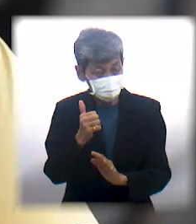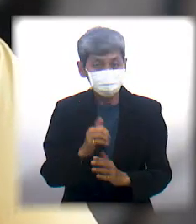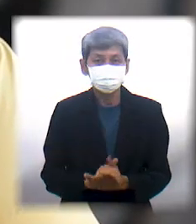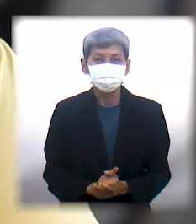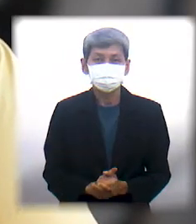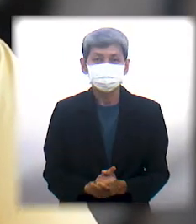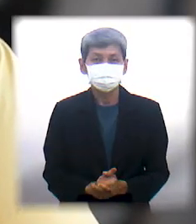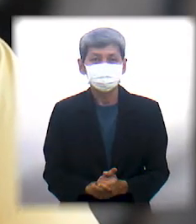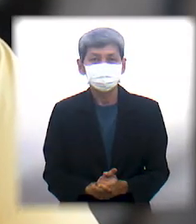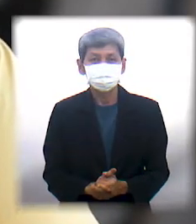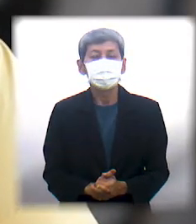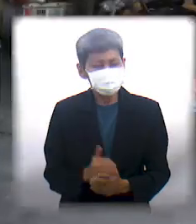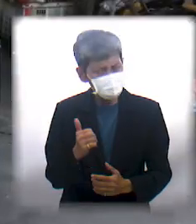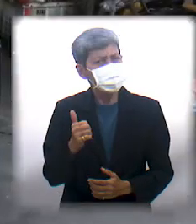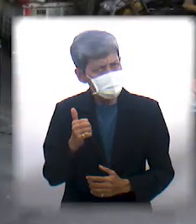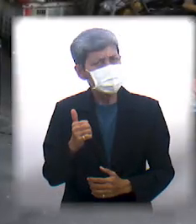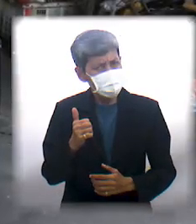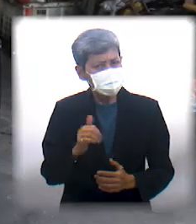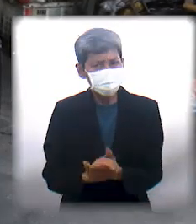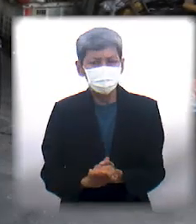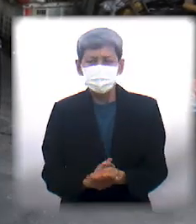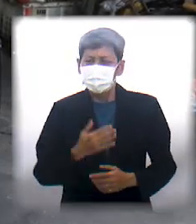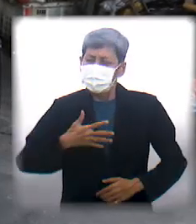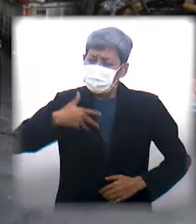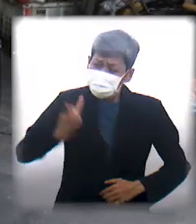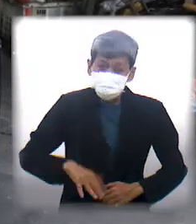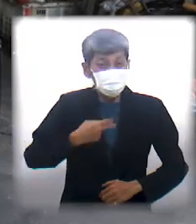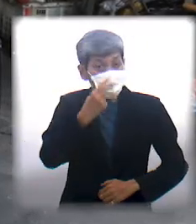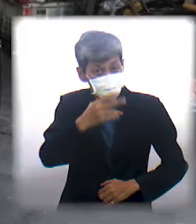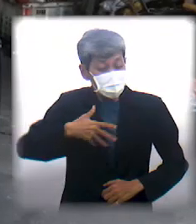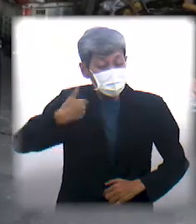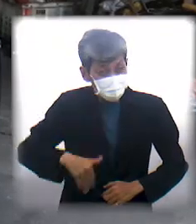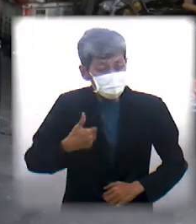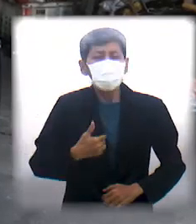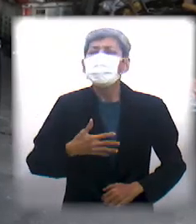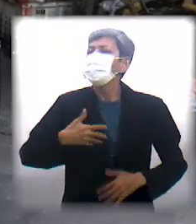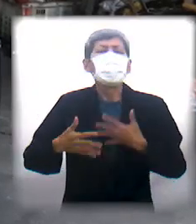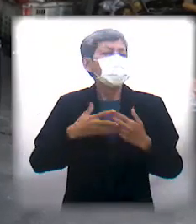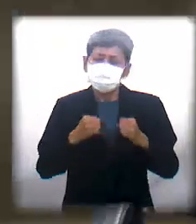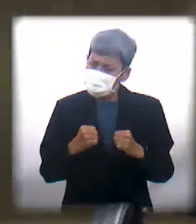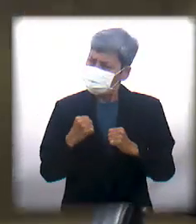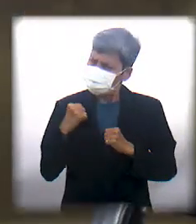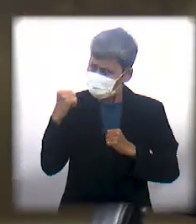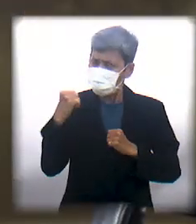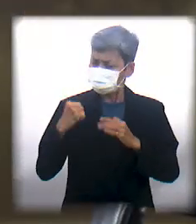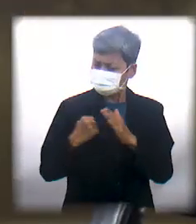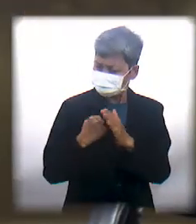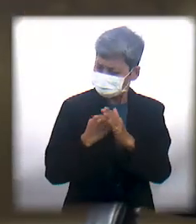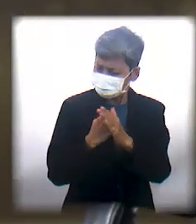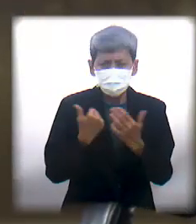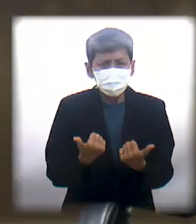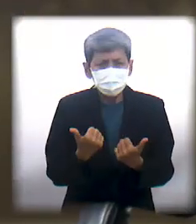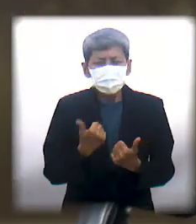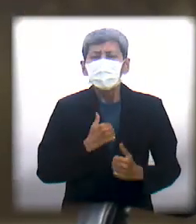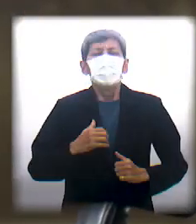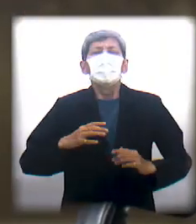ะ ได้ครับก็สำหรับคนที่ท้ออยู่ก็ท้อได้แต่อย่าถอยครับวันนี้ไม่ดีนอน